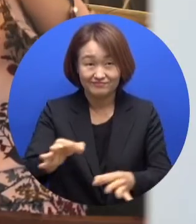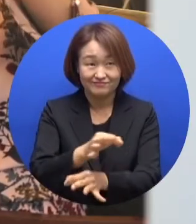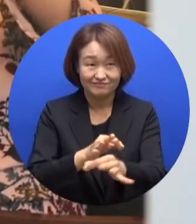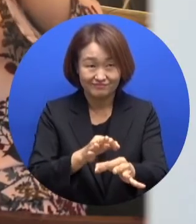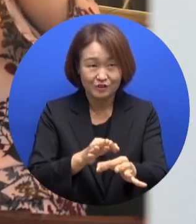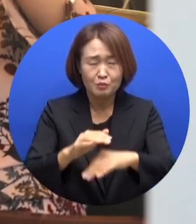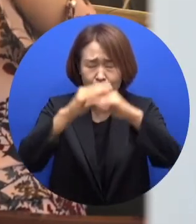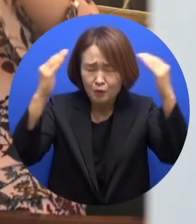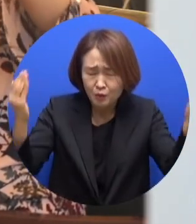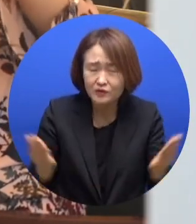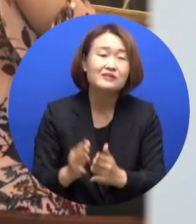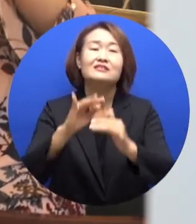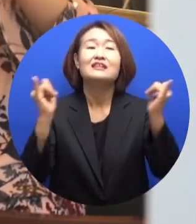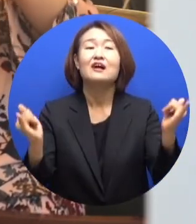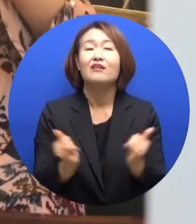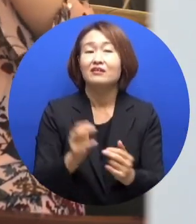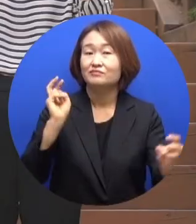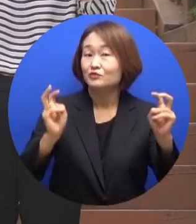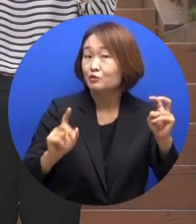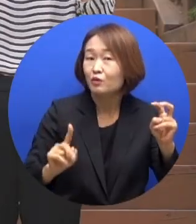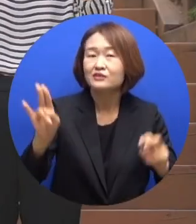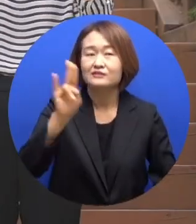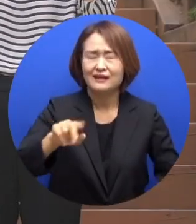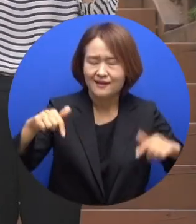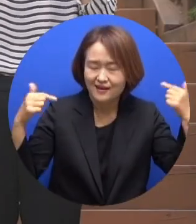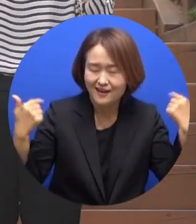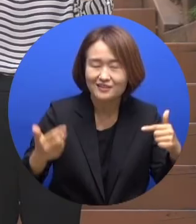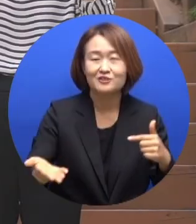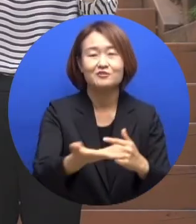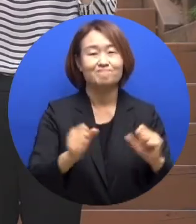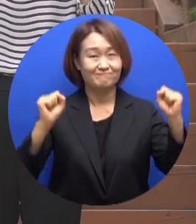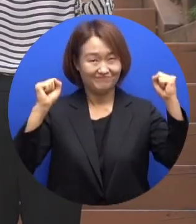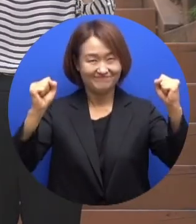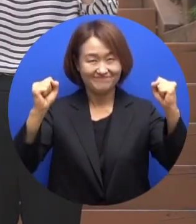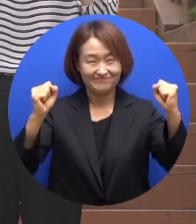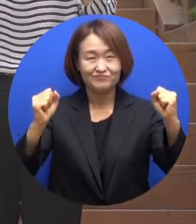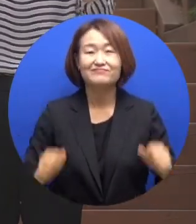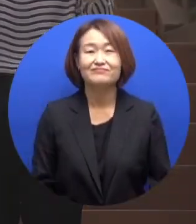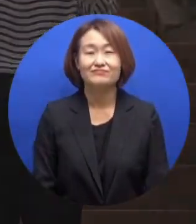시흥의 모든 사회적 기업을 시흥시가 언제나 응원합니다.